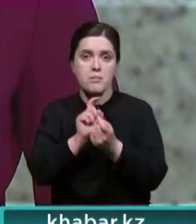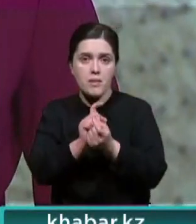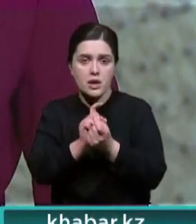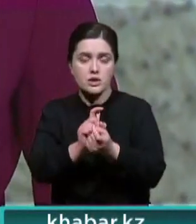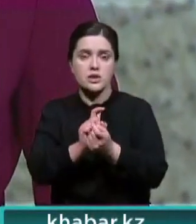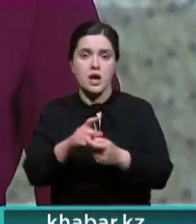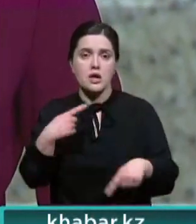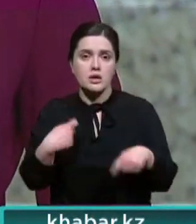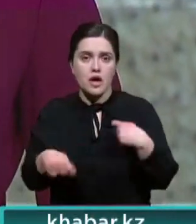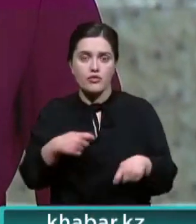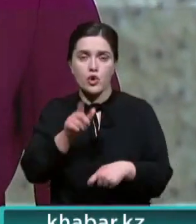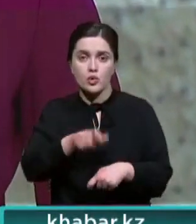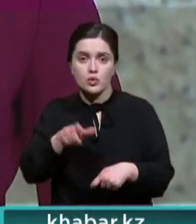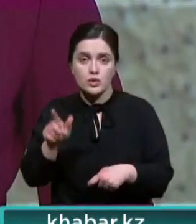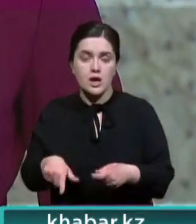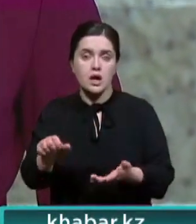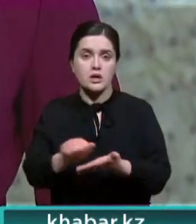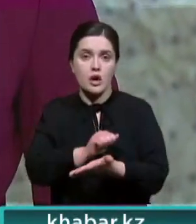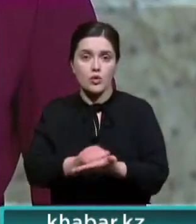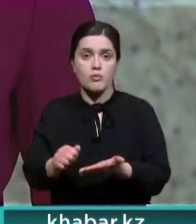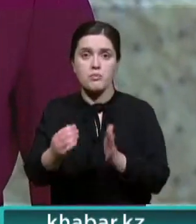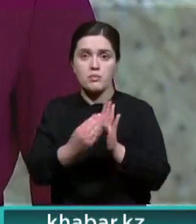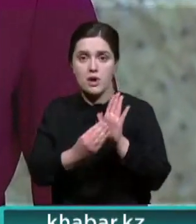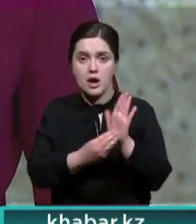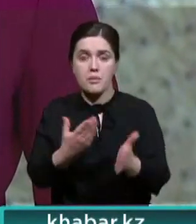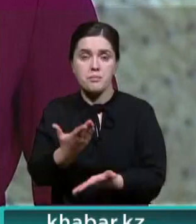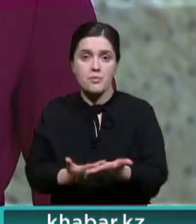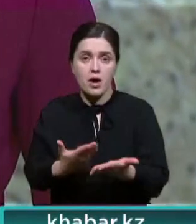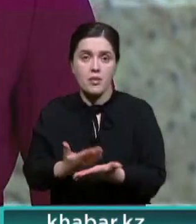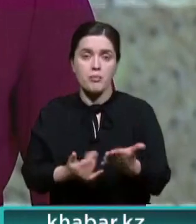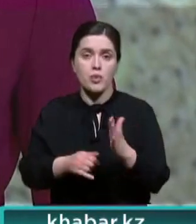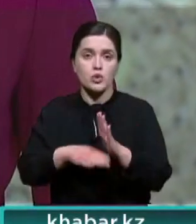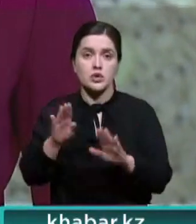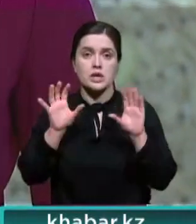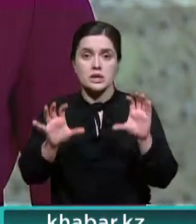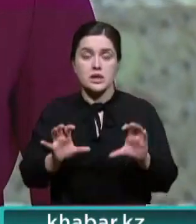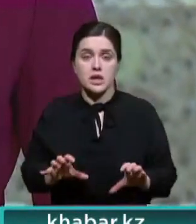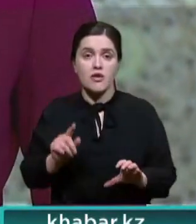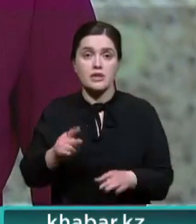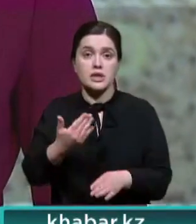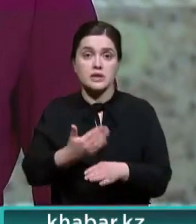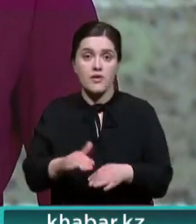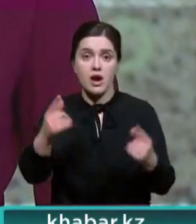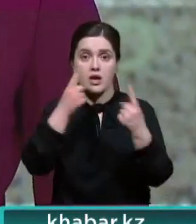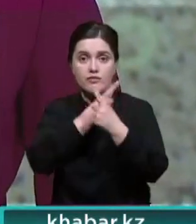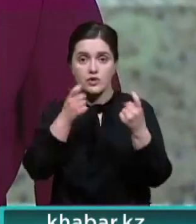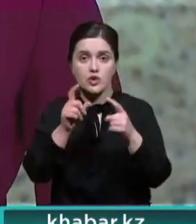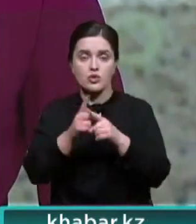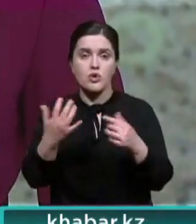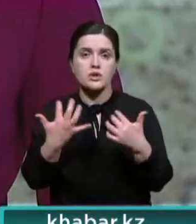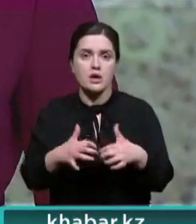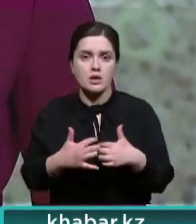противодействию торговле людьми. В документе представлены рекомендации по усовершенствованию законодательства в этой сфере. Озвучили специалисты